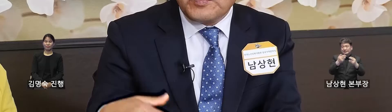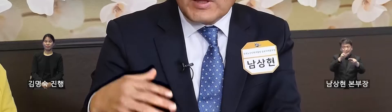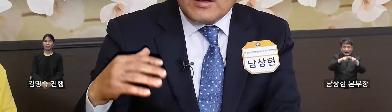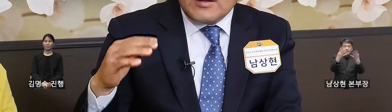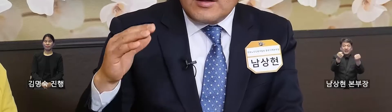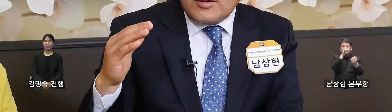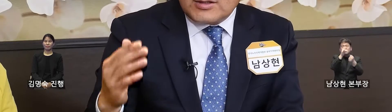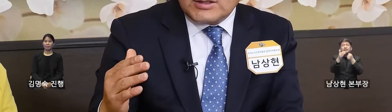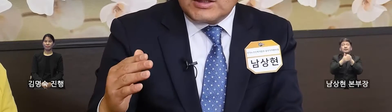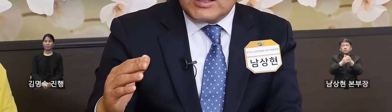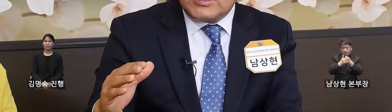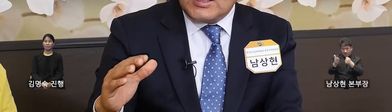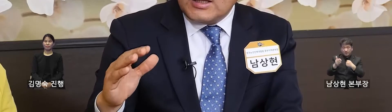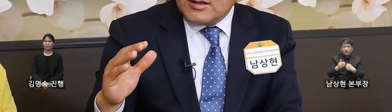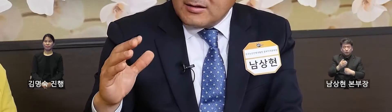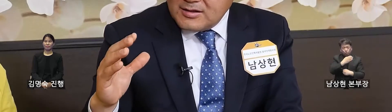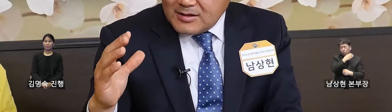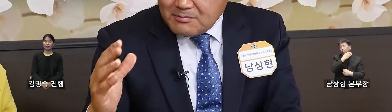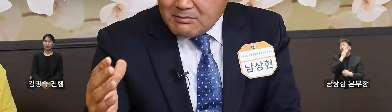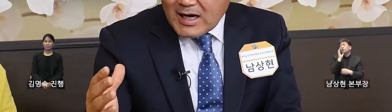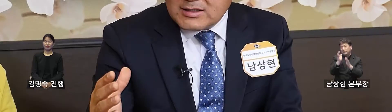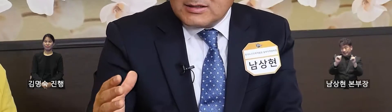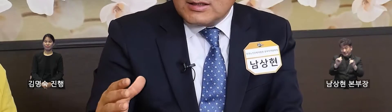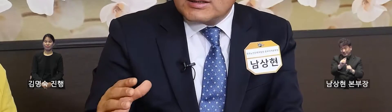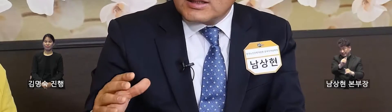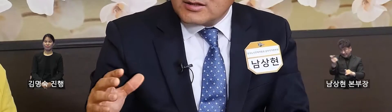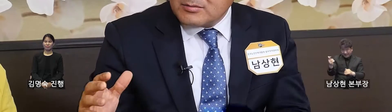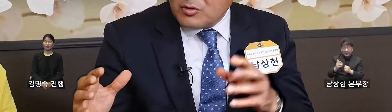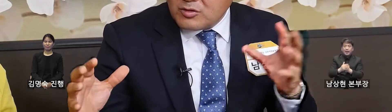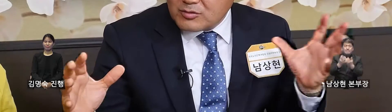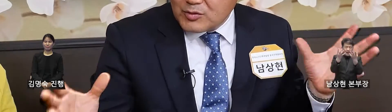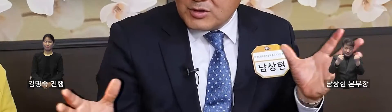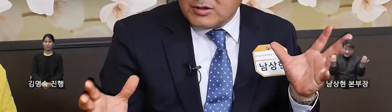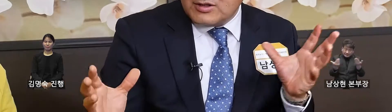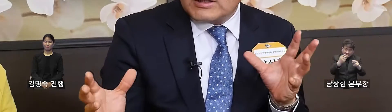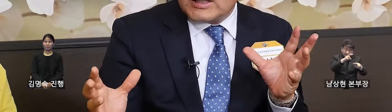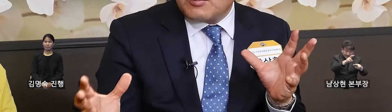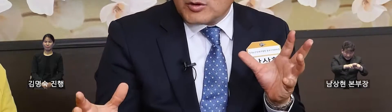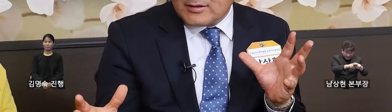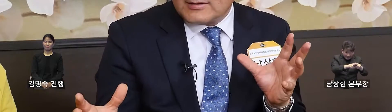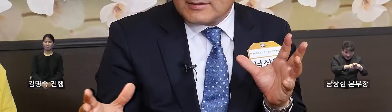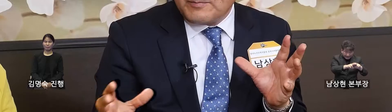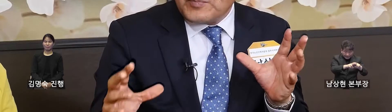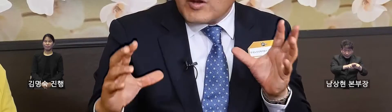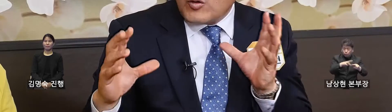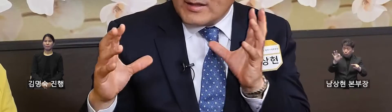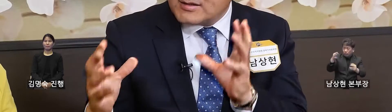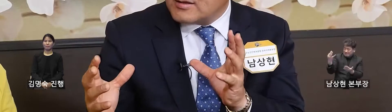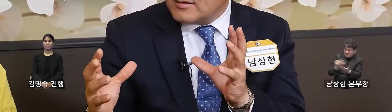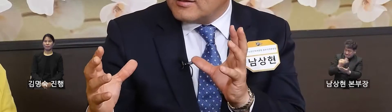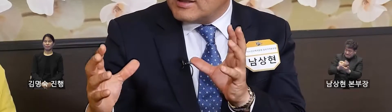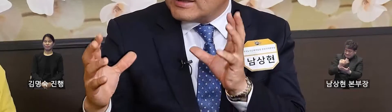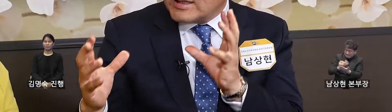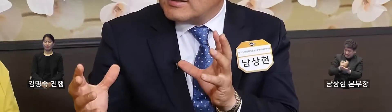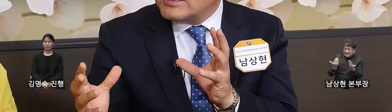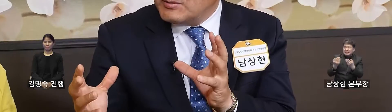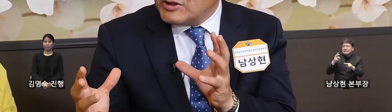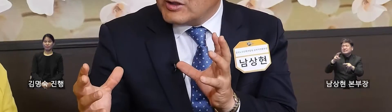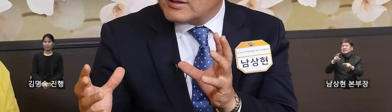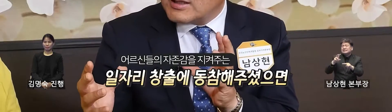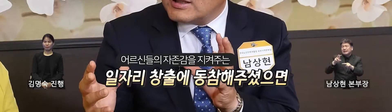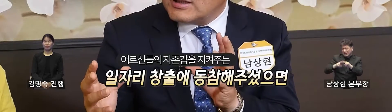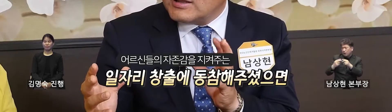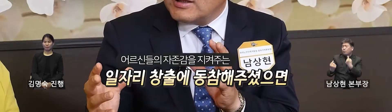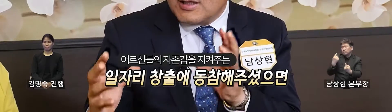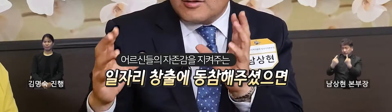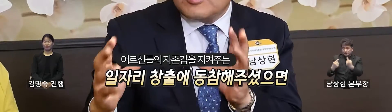그래서 어르신들한테 많은 일자리, 뭐 돈이 되는 일자리보다는 괜찮은 자긍심